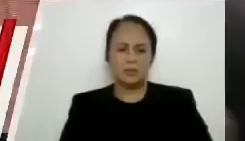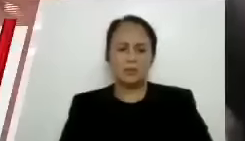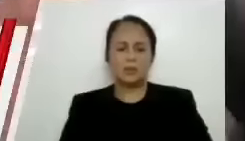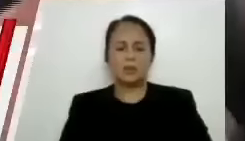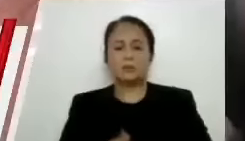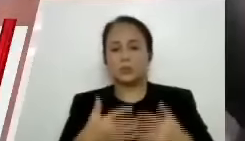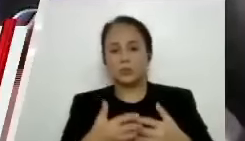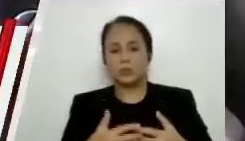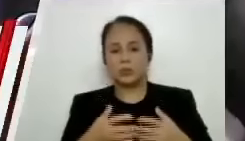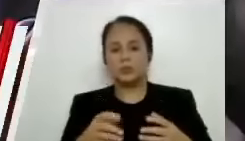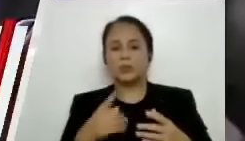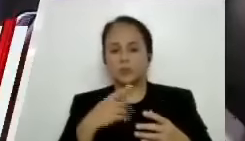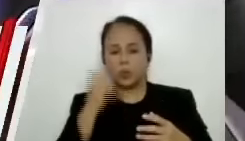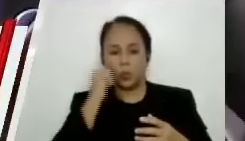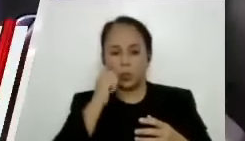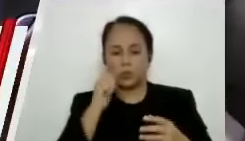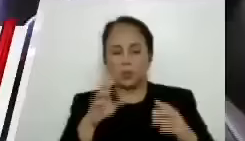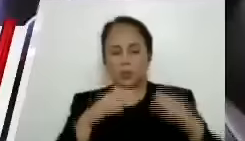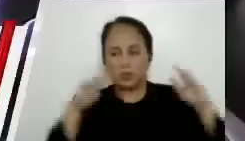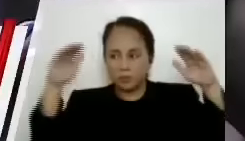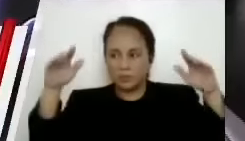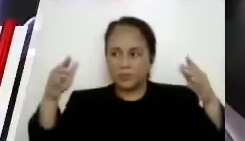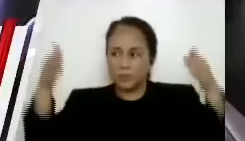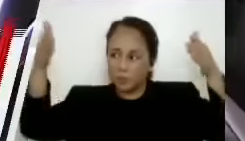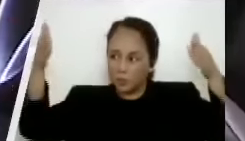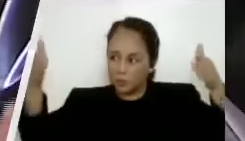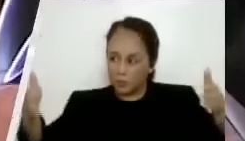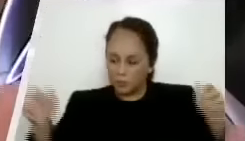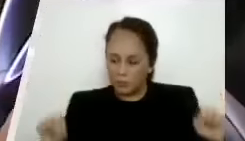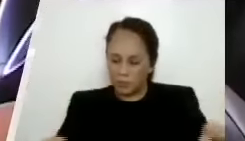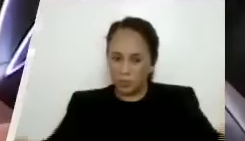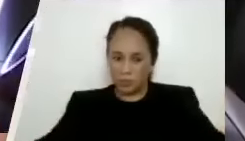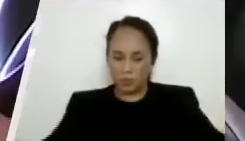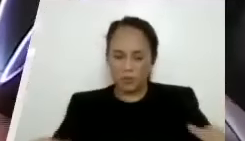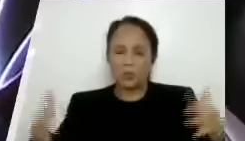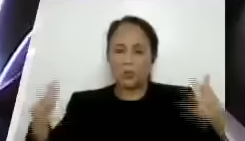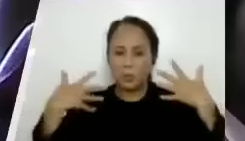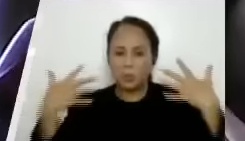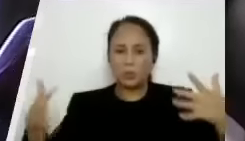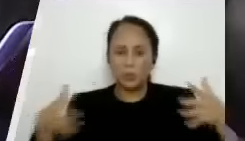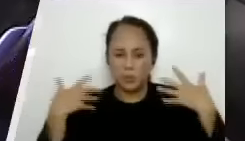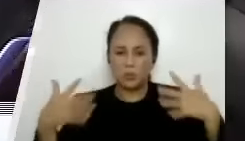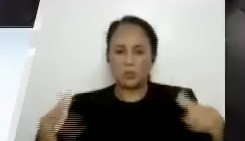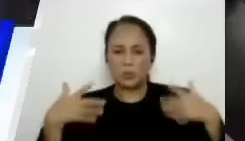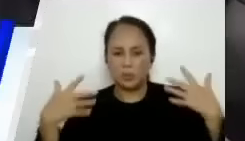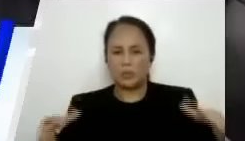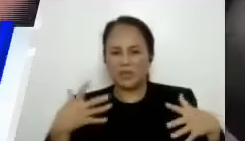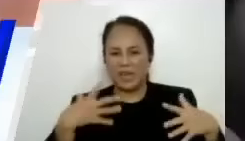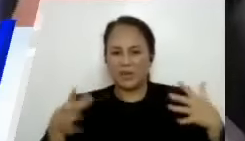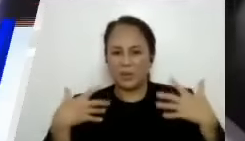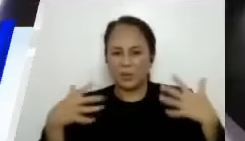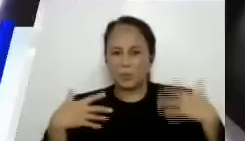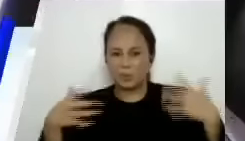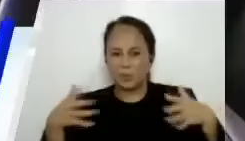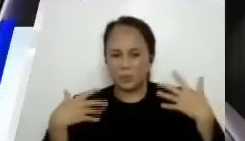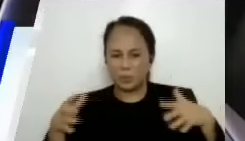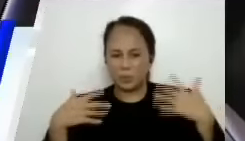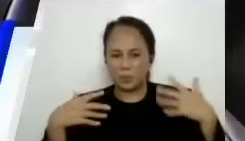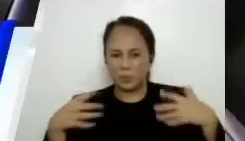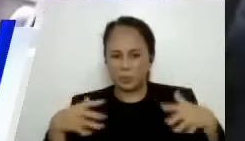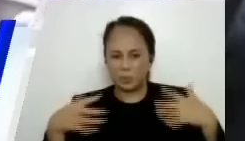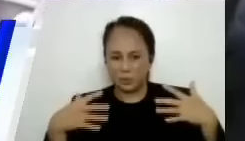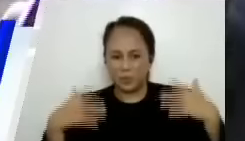Philippines and ventilate it bring down the windows no so that the hot air will rise and you can exit can